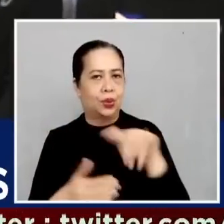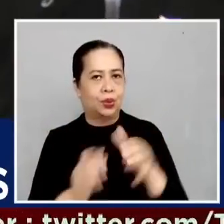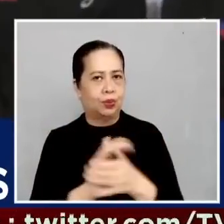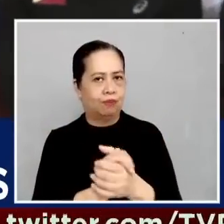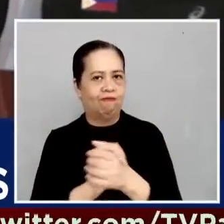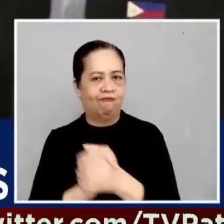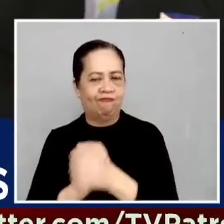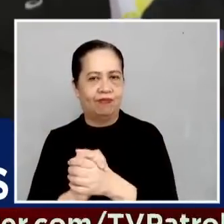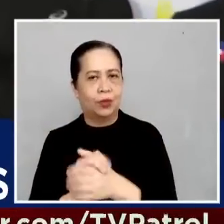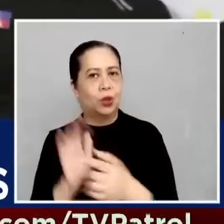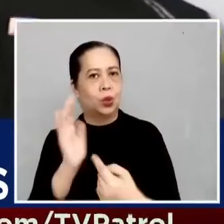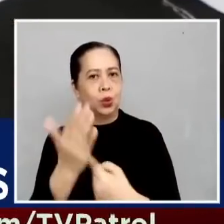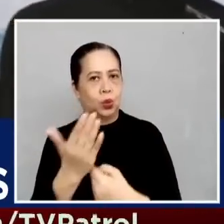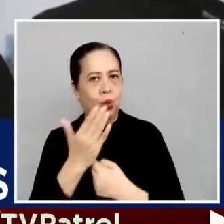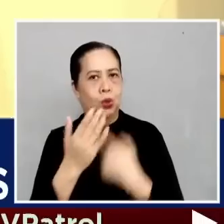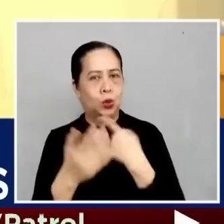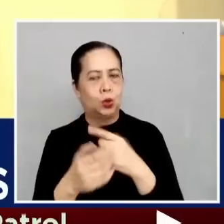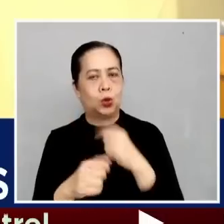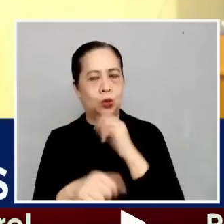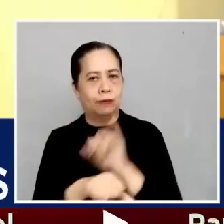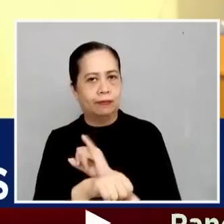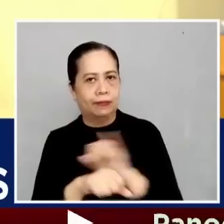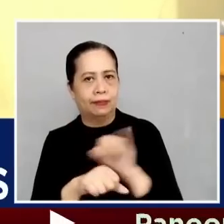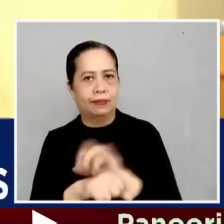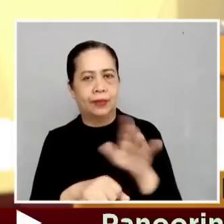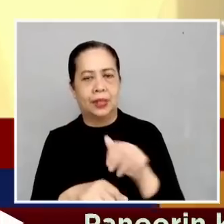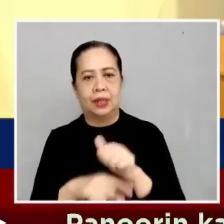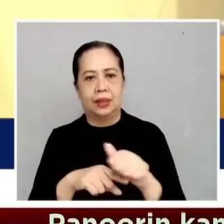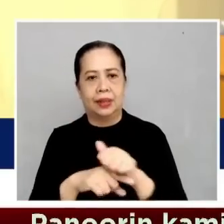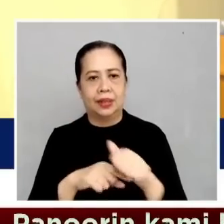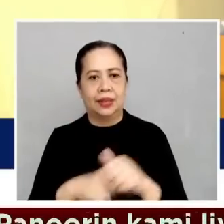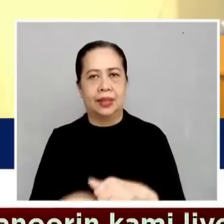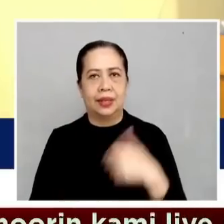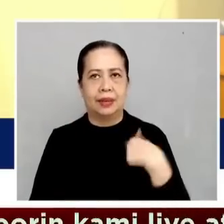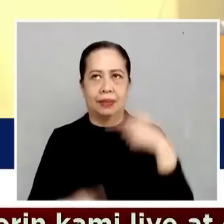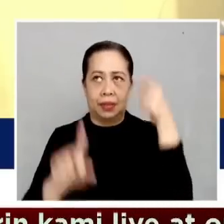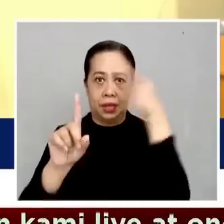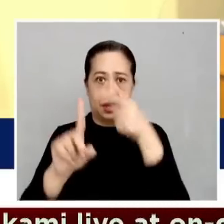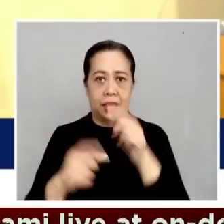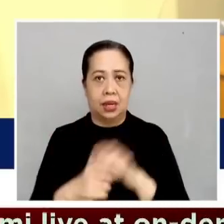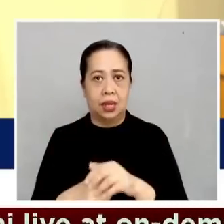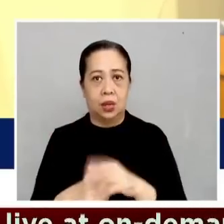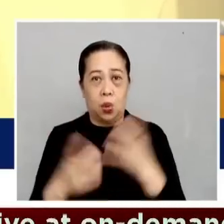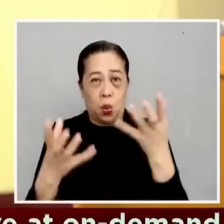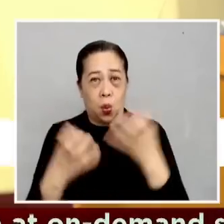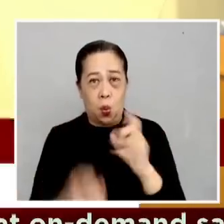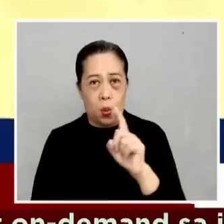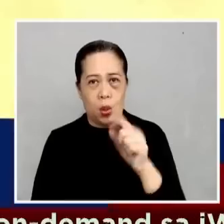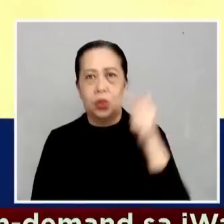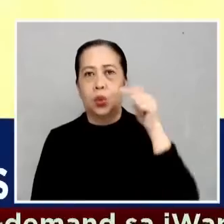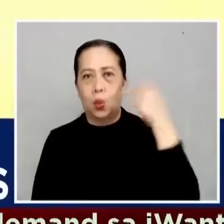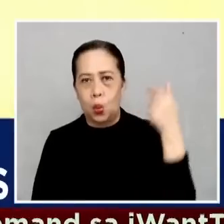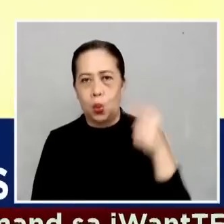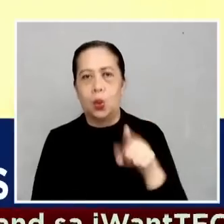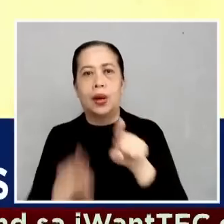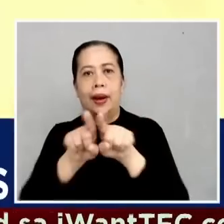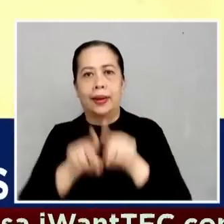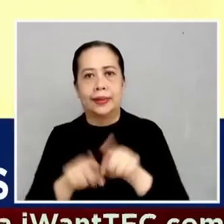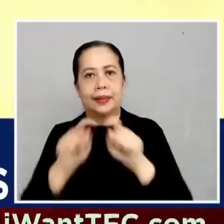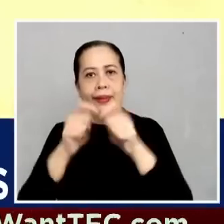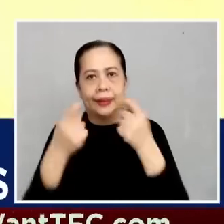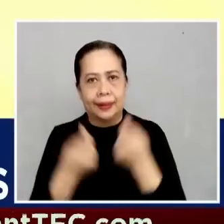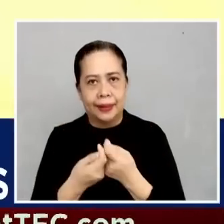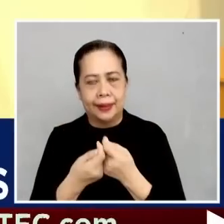kanilang dedikasyon sa ensayo. They have a target for the gold as a team. Their face is